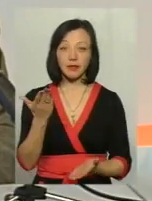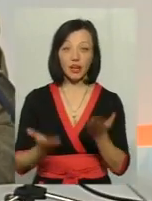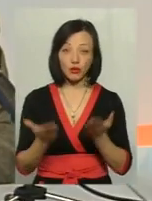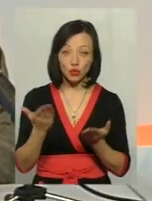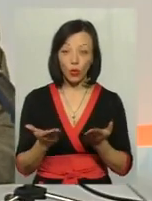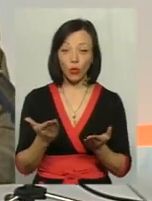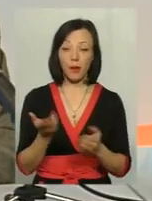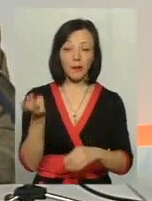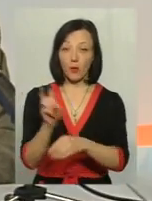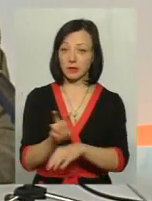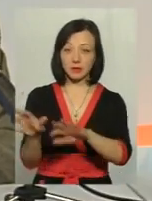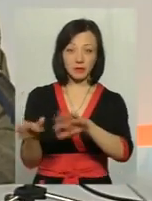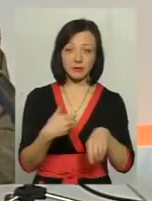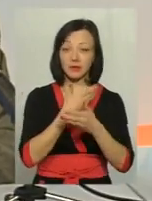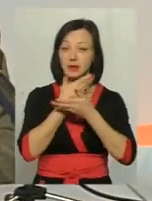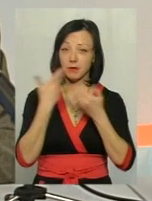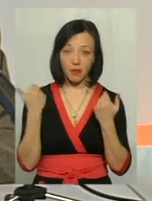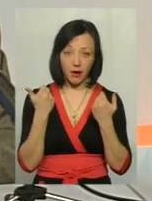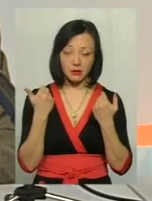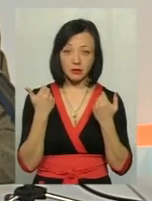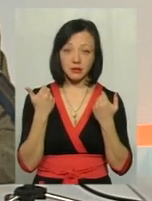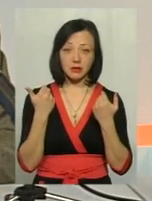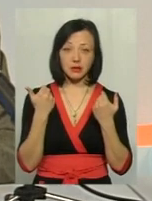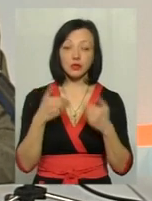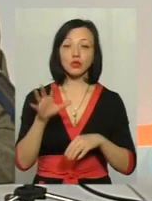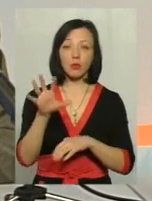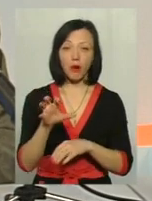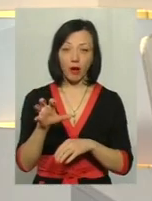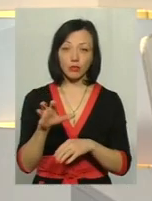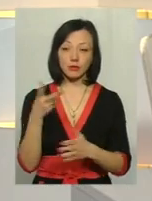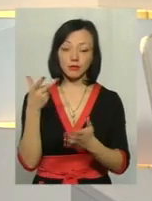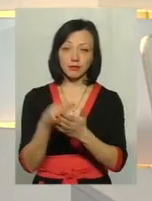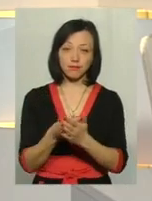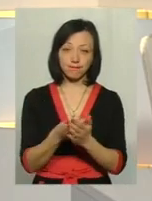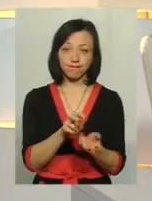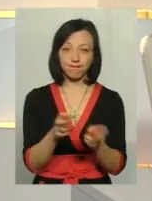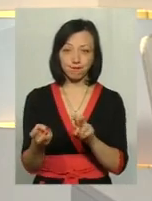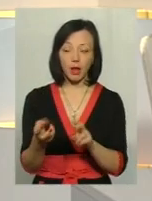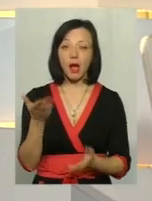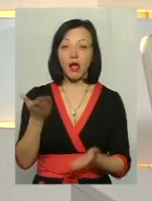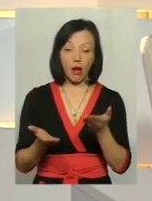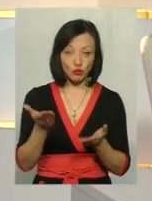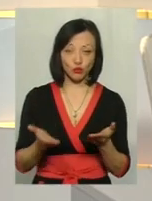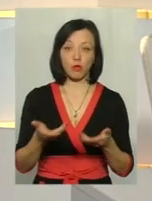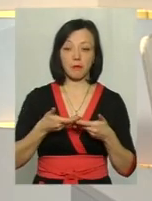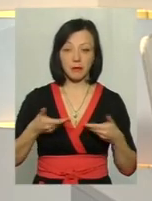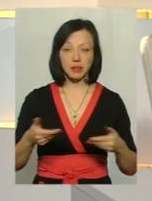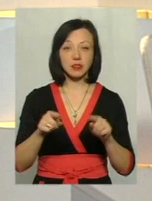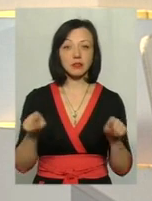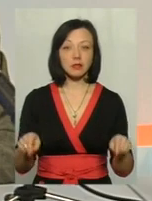до неї не приходять власники і собаку ніхто не забирає, собаку усипляють. Якщо ми створимо